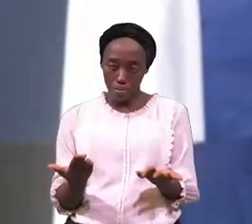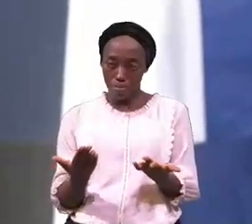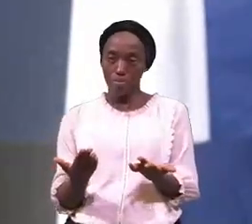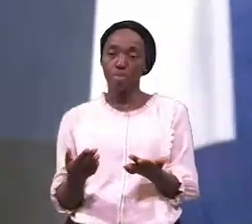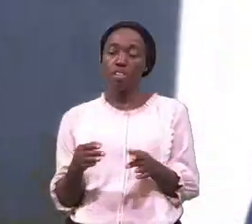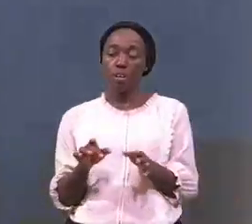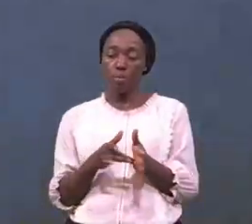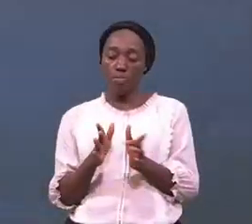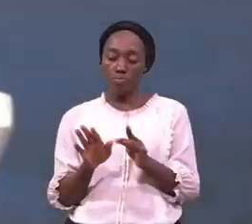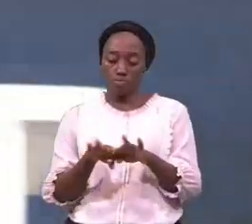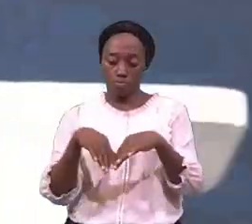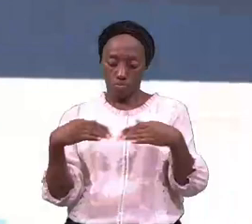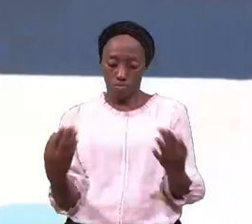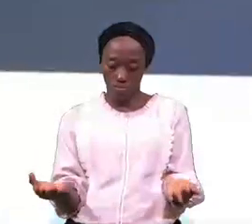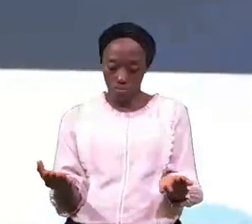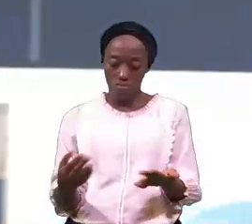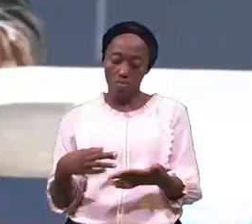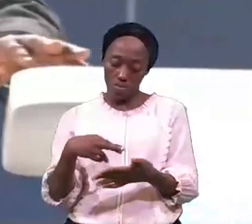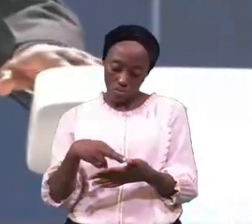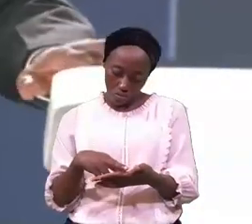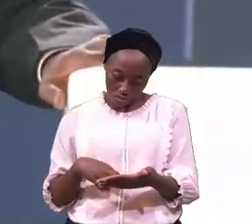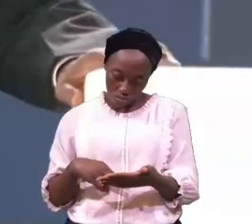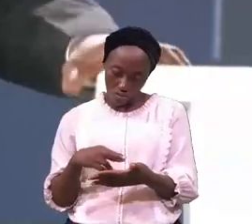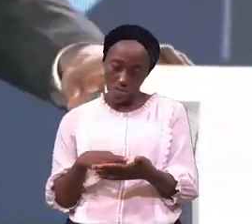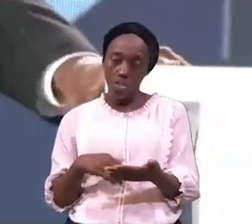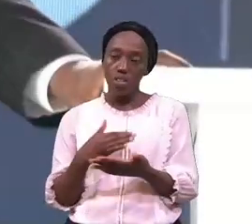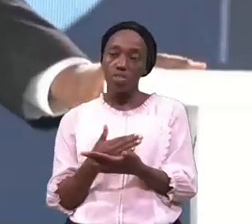la Bible. Il lit quelque chose dedans.